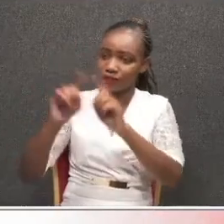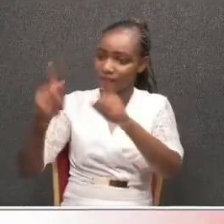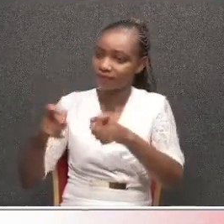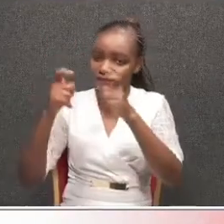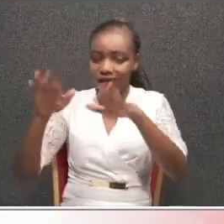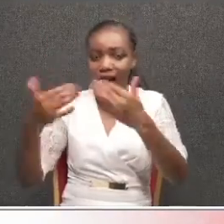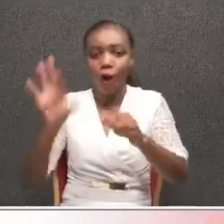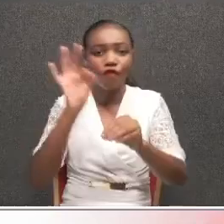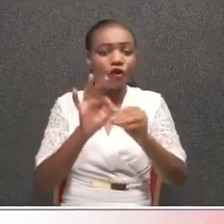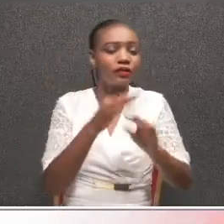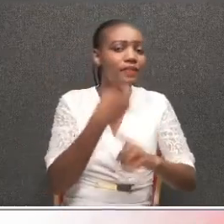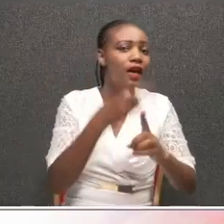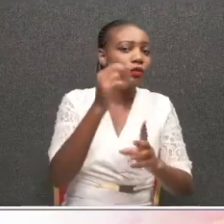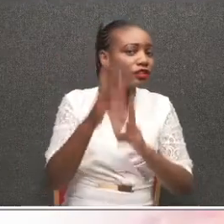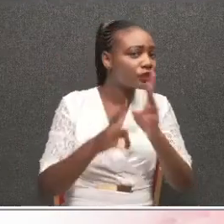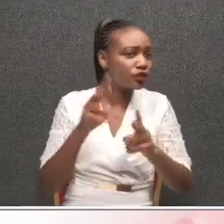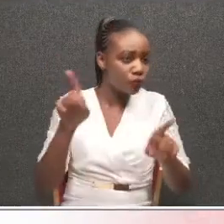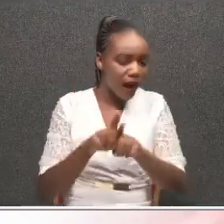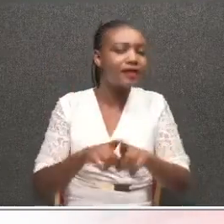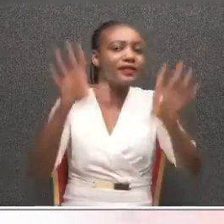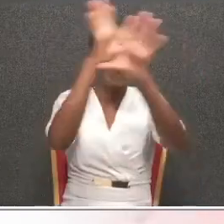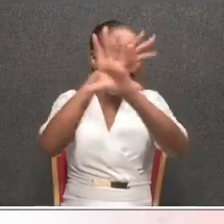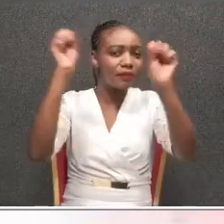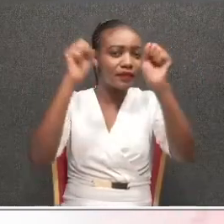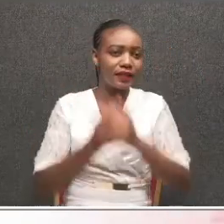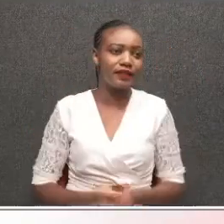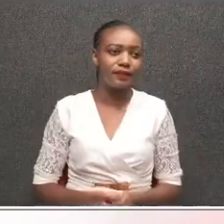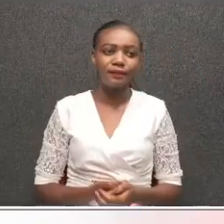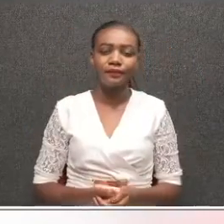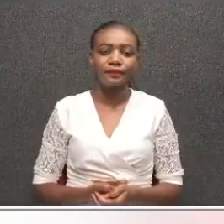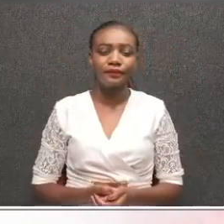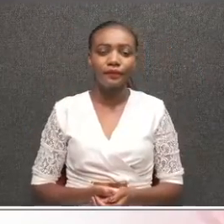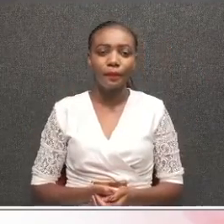mwaka 2022 kama rais. Jamii